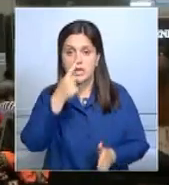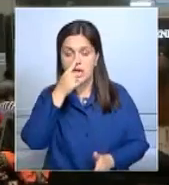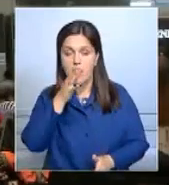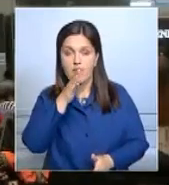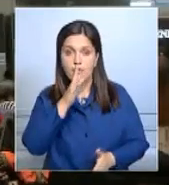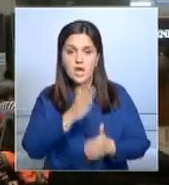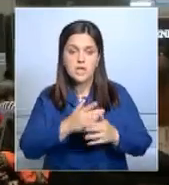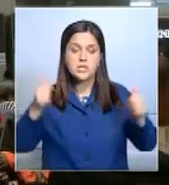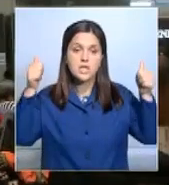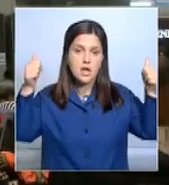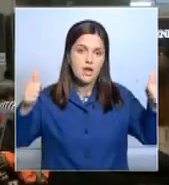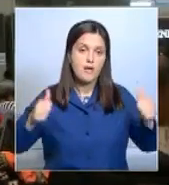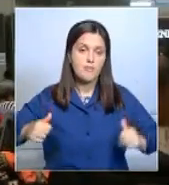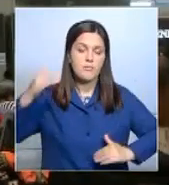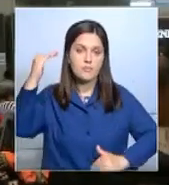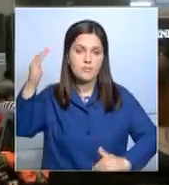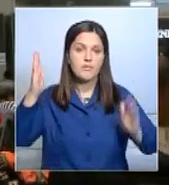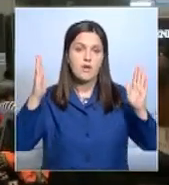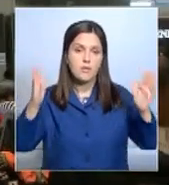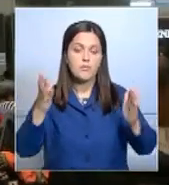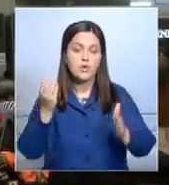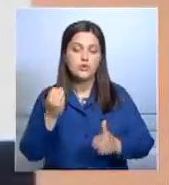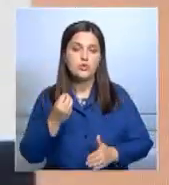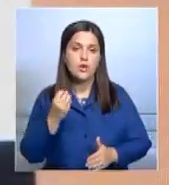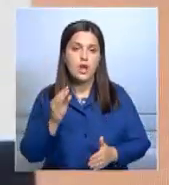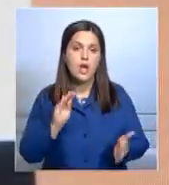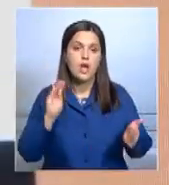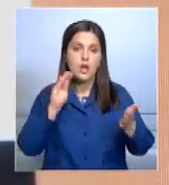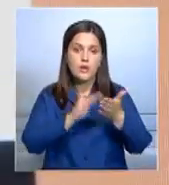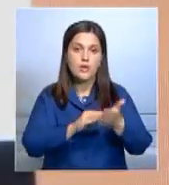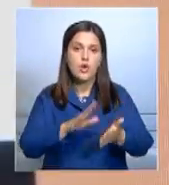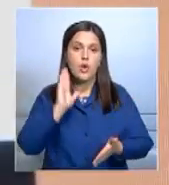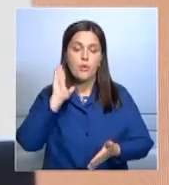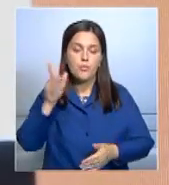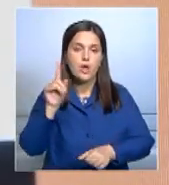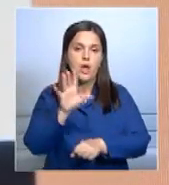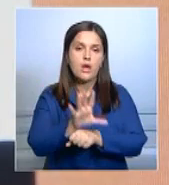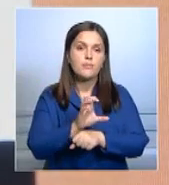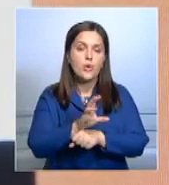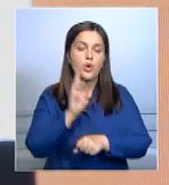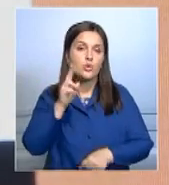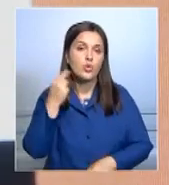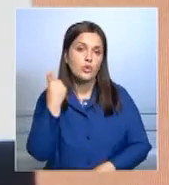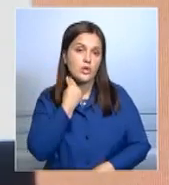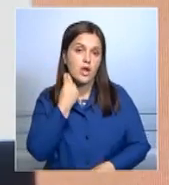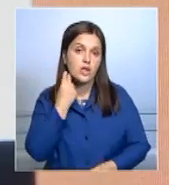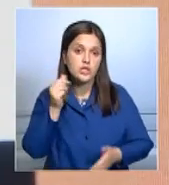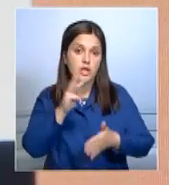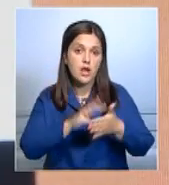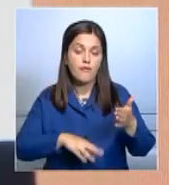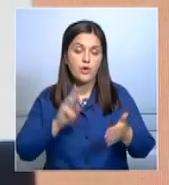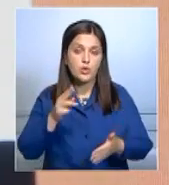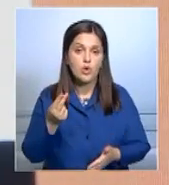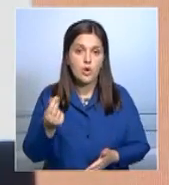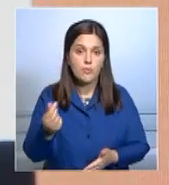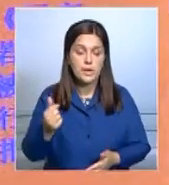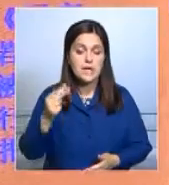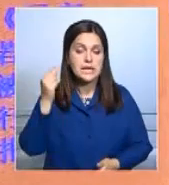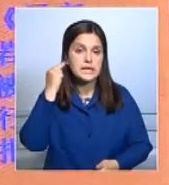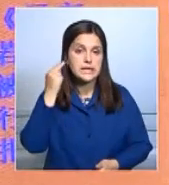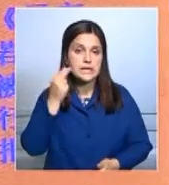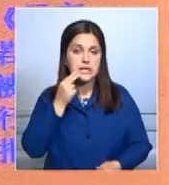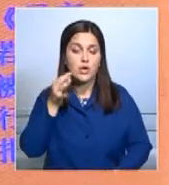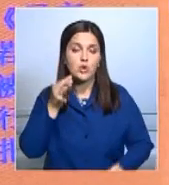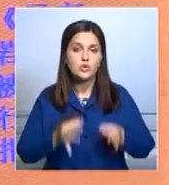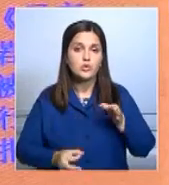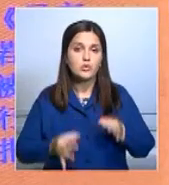пор у информационных стендов появилась еще одна функция – общественного порицания должников. Для борьбы с просроченными задолженностями китайские суды